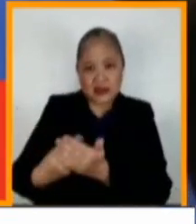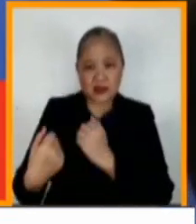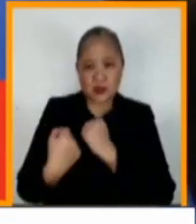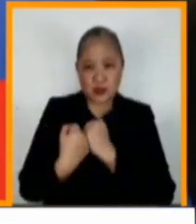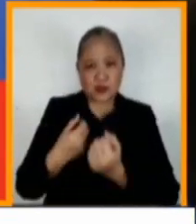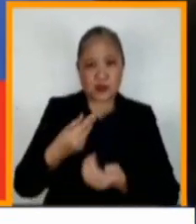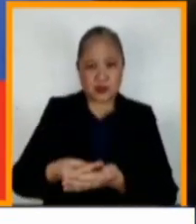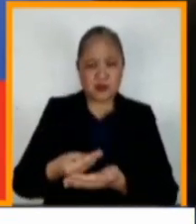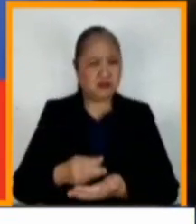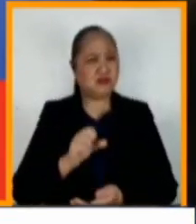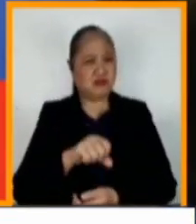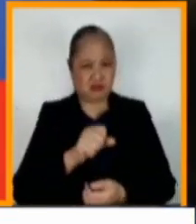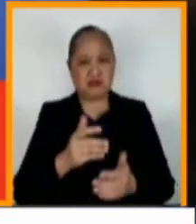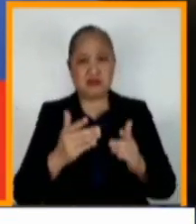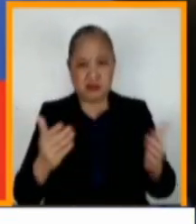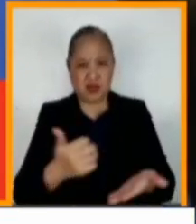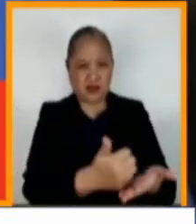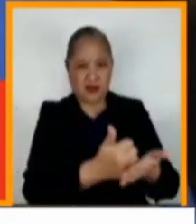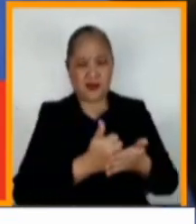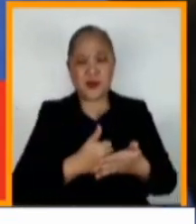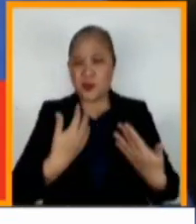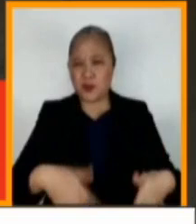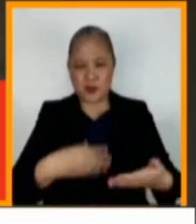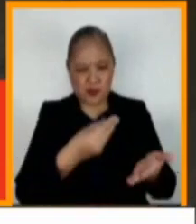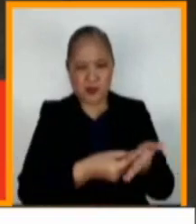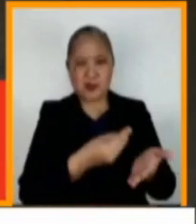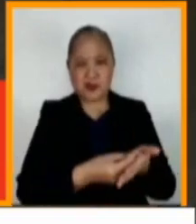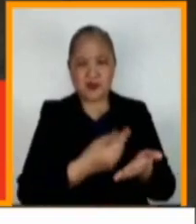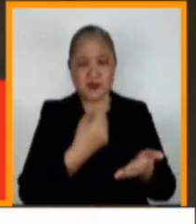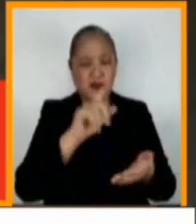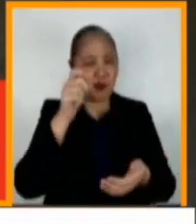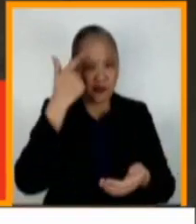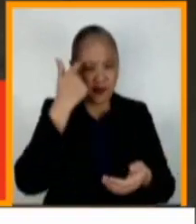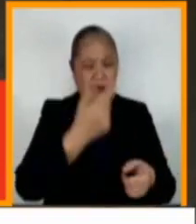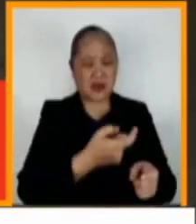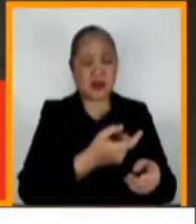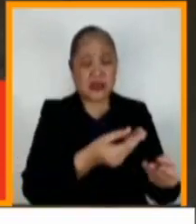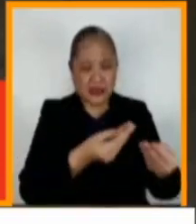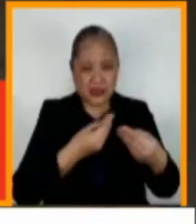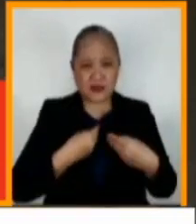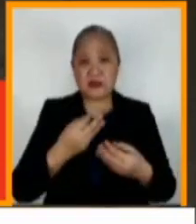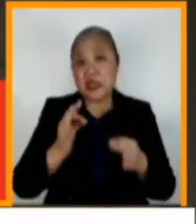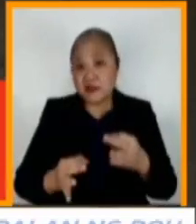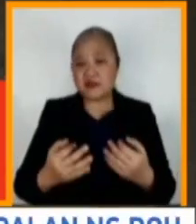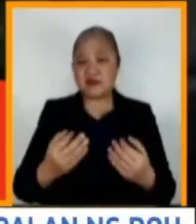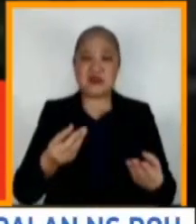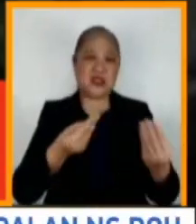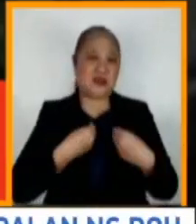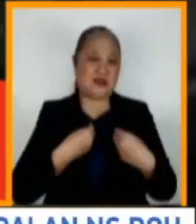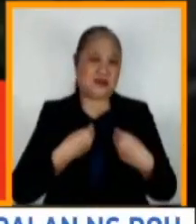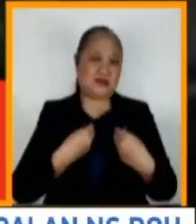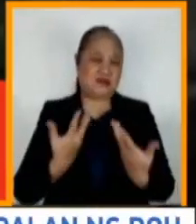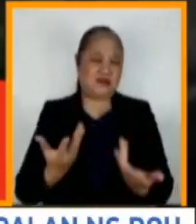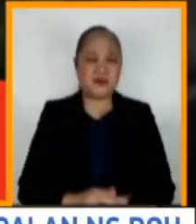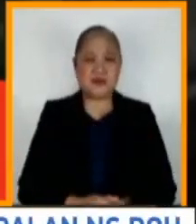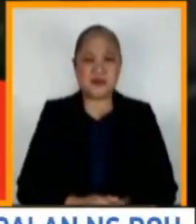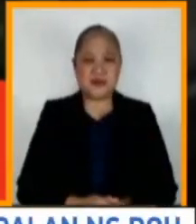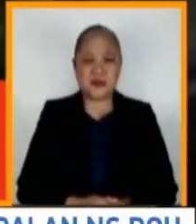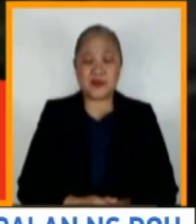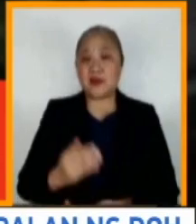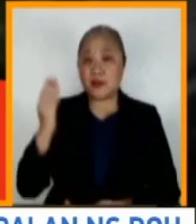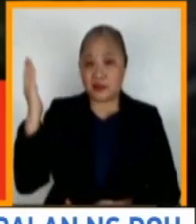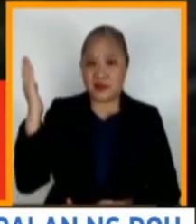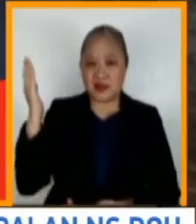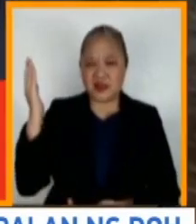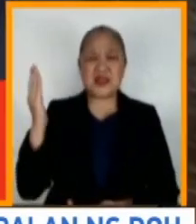rin yun galing sa gobyerno. Kung mabibigyan. Si Billy mas pinipili rin bumiyahe sa madaling araw dahil maraming kakumpetensya